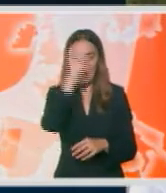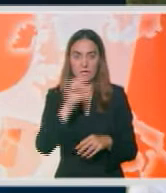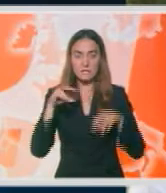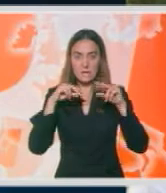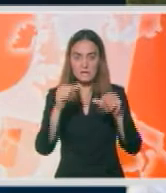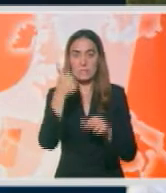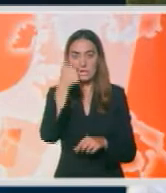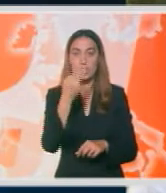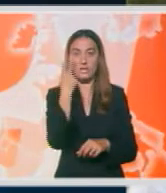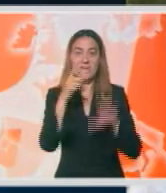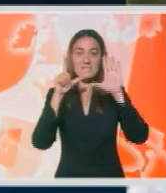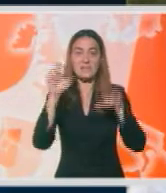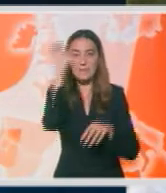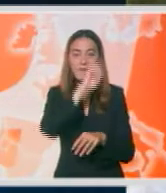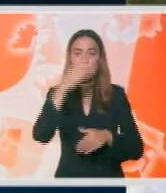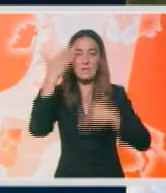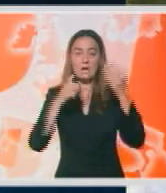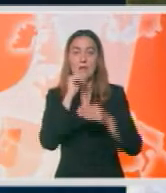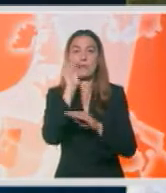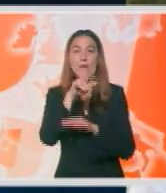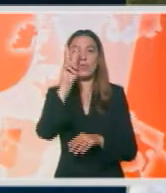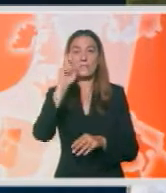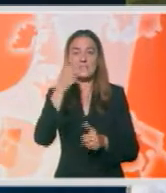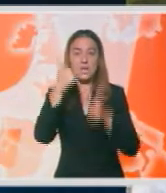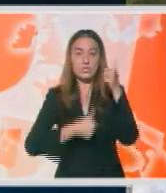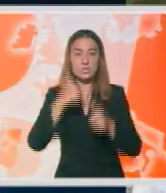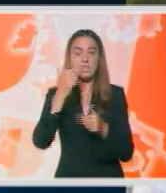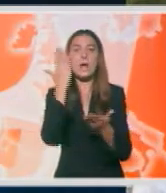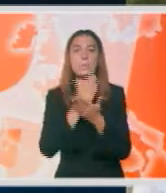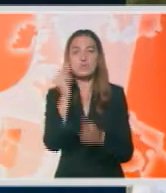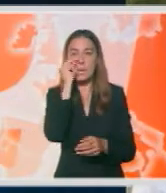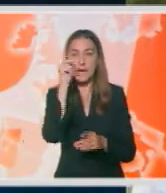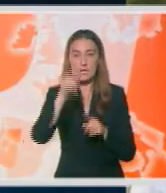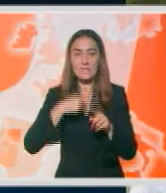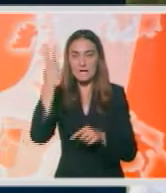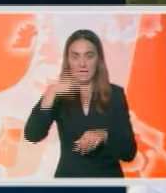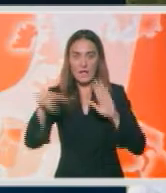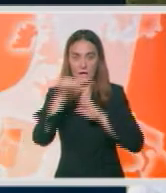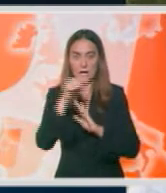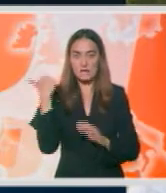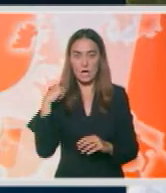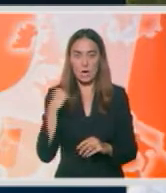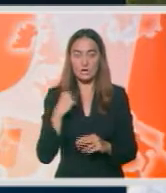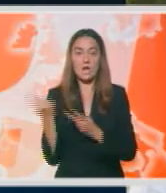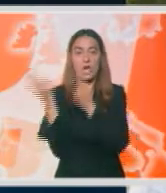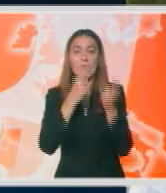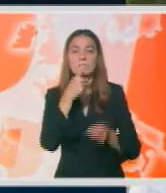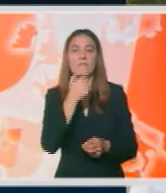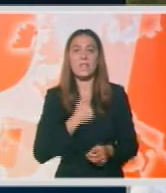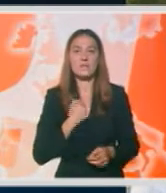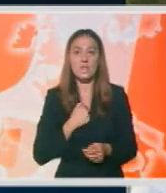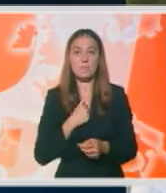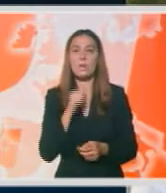zemlje, 127 evropskih gradova i preko 200 učesnika biće u maju mesec 2011. godine gosti Vrnjačke